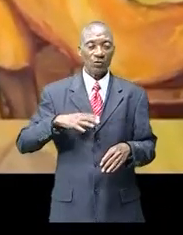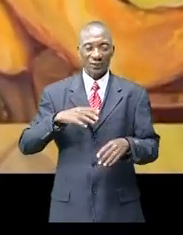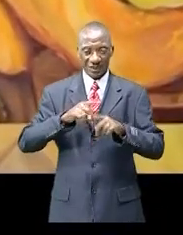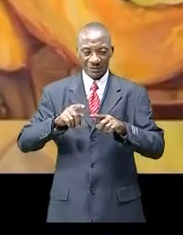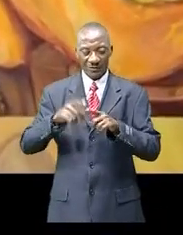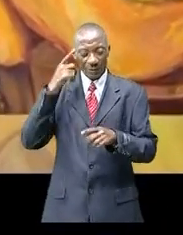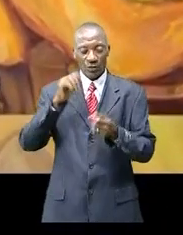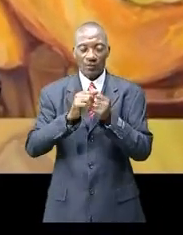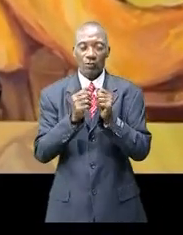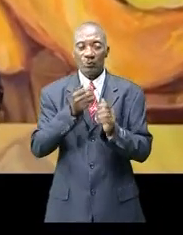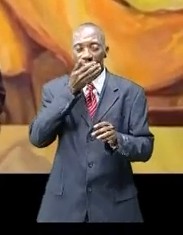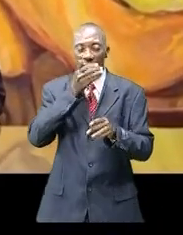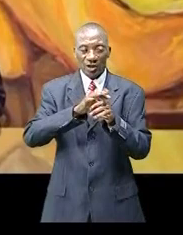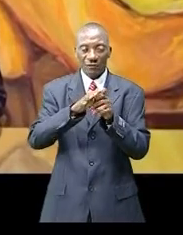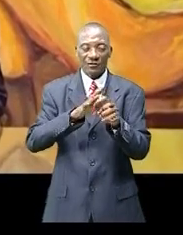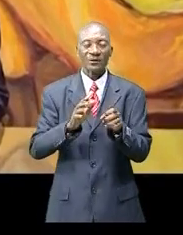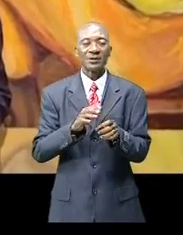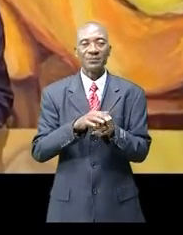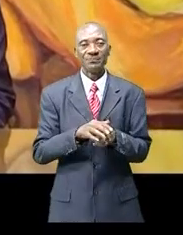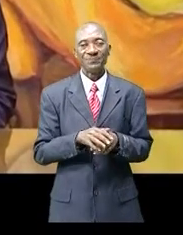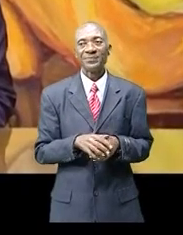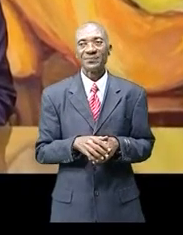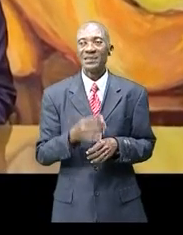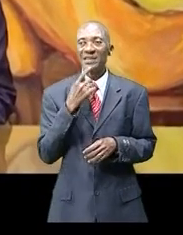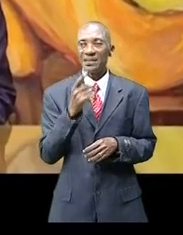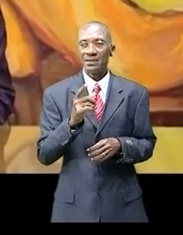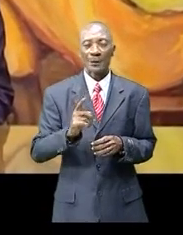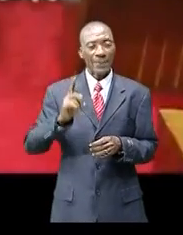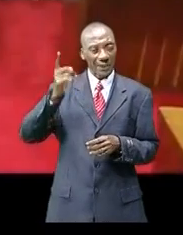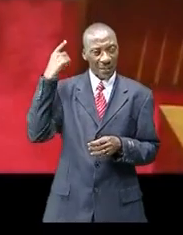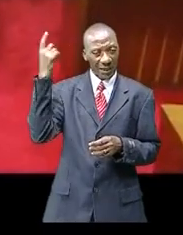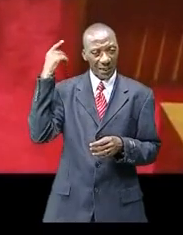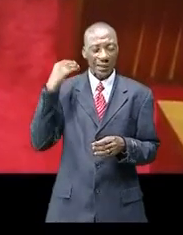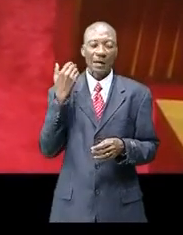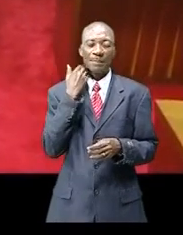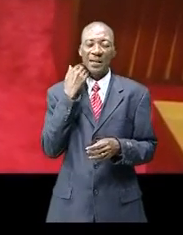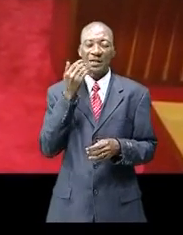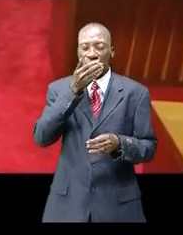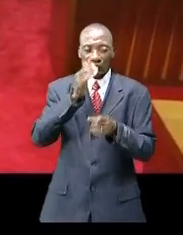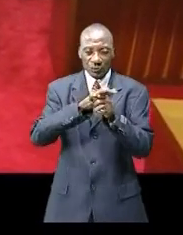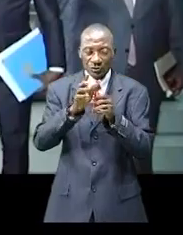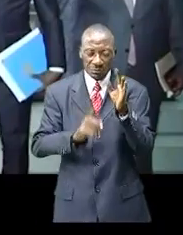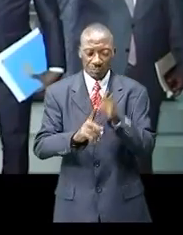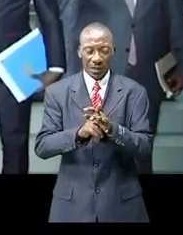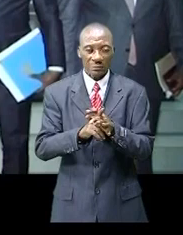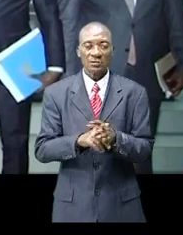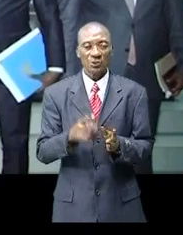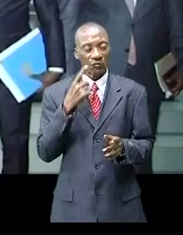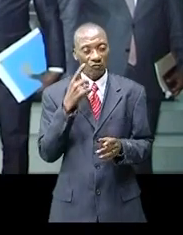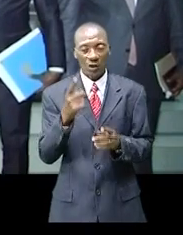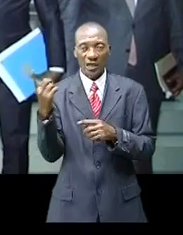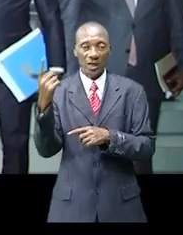au coronavirus. Pendant la première vague, nous n'avons jamais atteint une moyenne journalière de cas